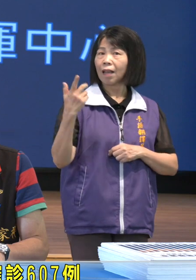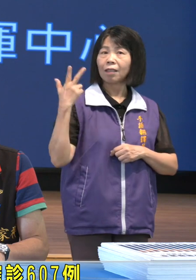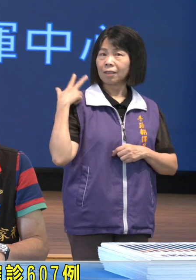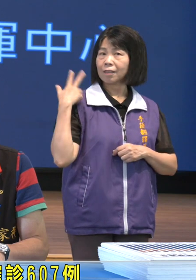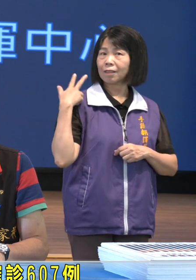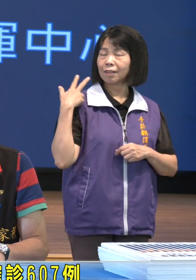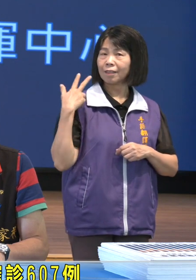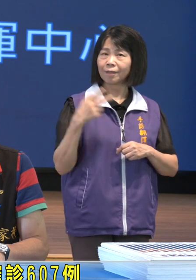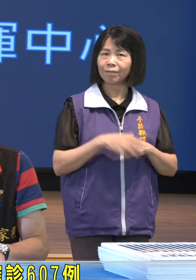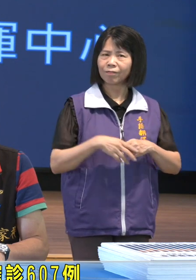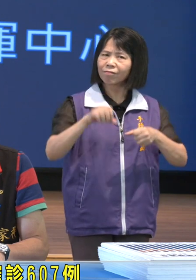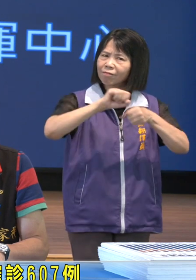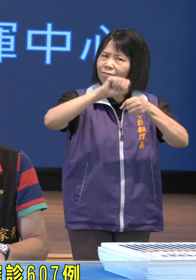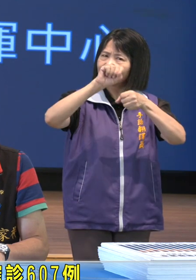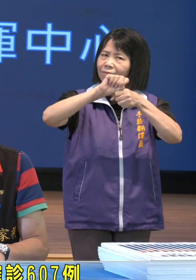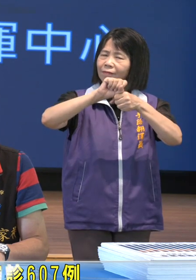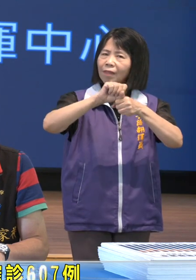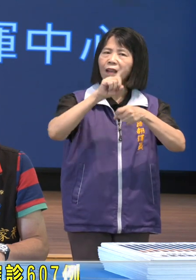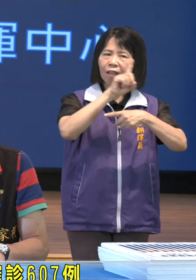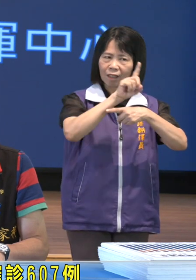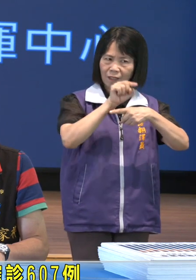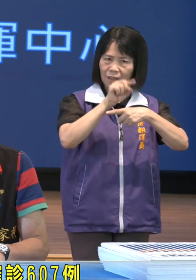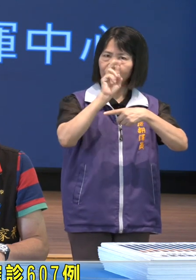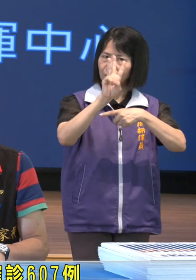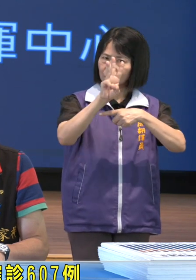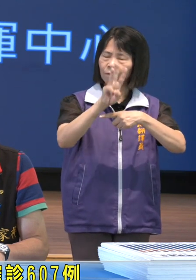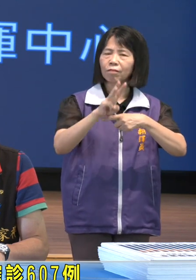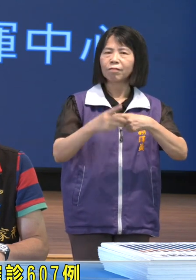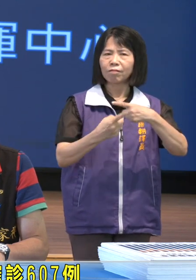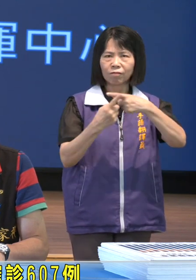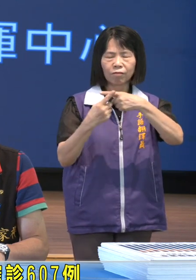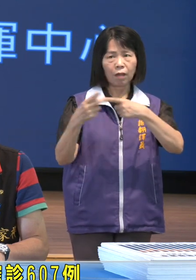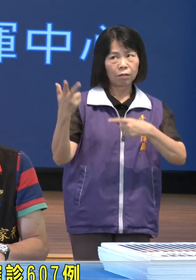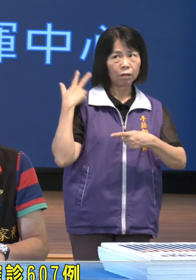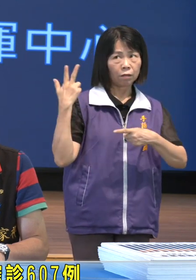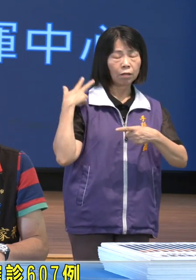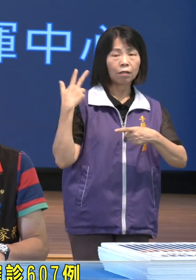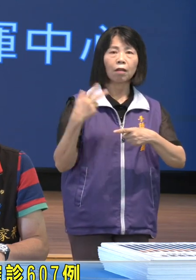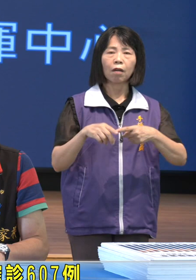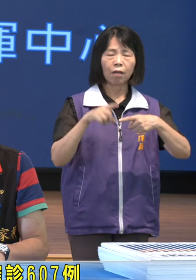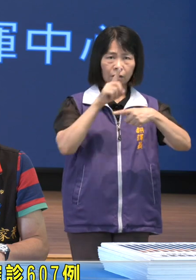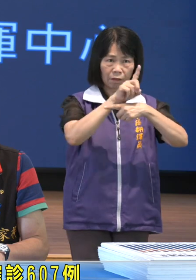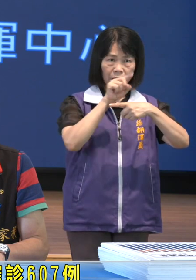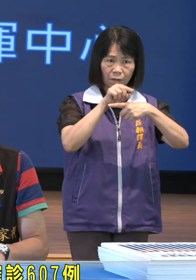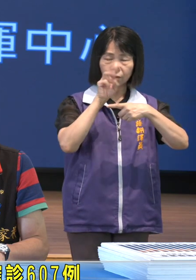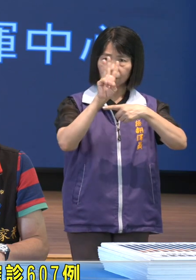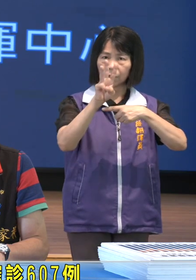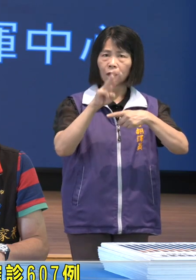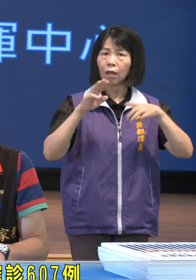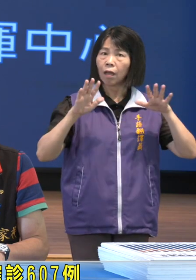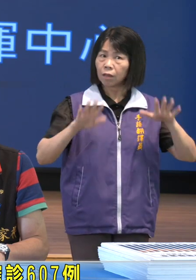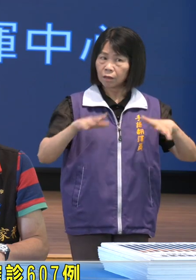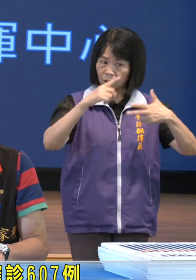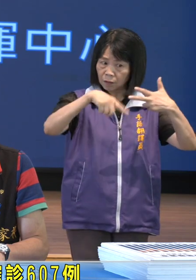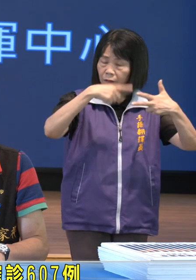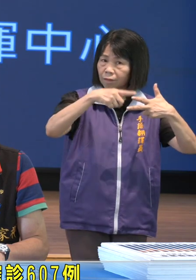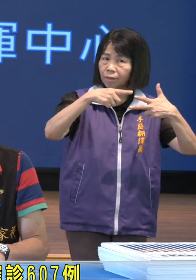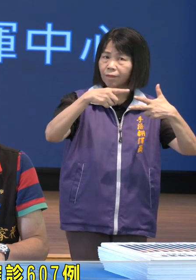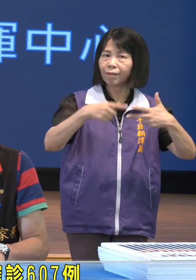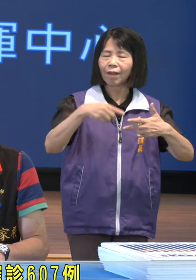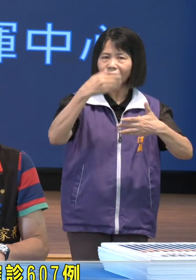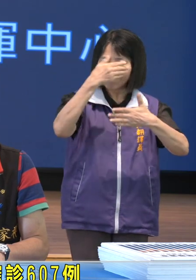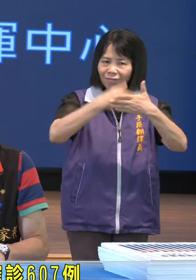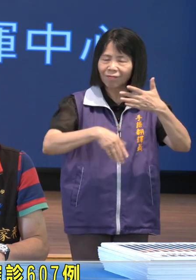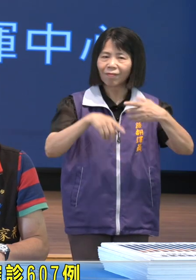周的整个增加的比例是 1.3%， 上上周是 1.3%， 那这周掉到 1.2%， 所以整